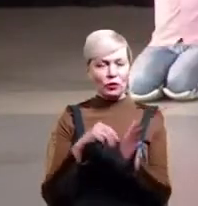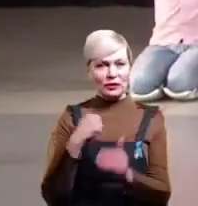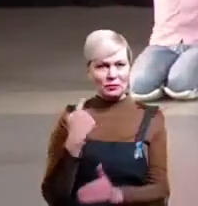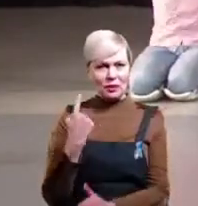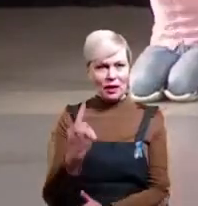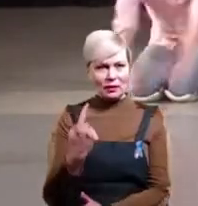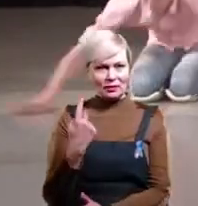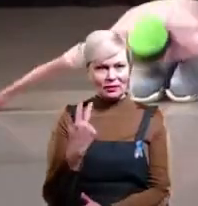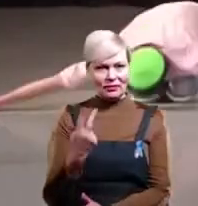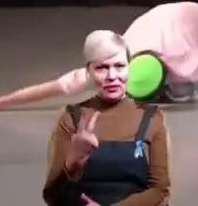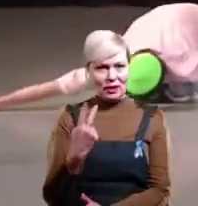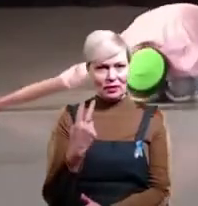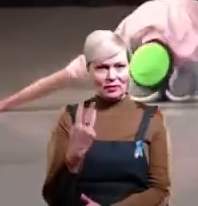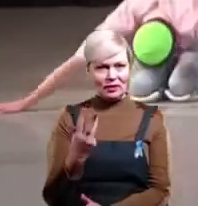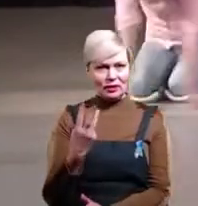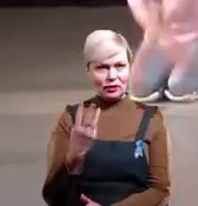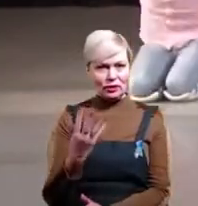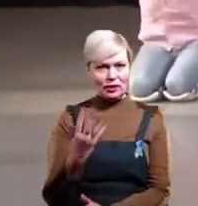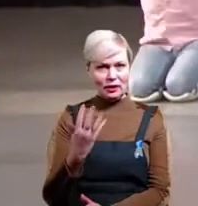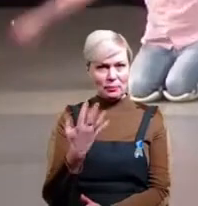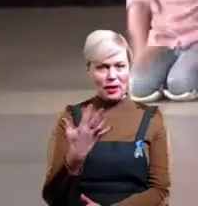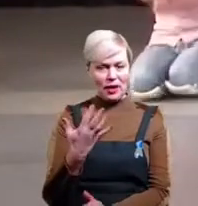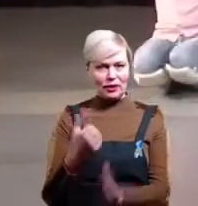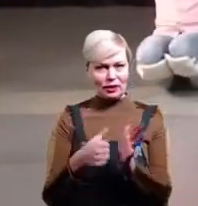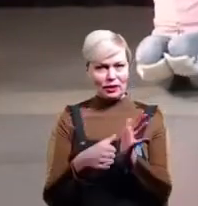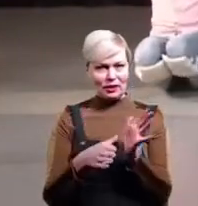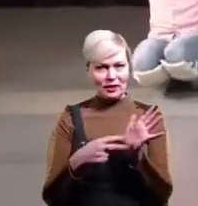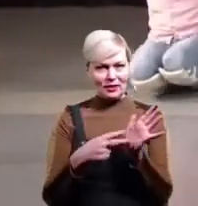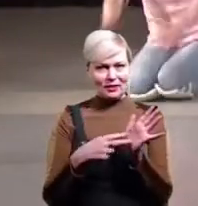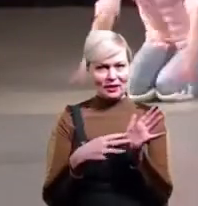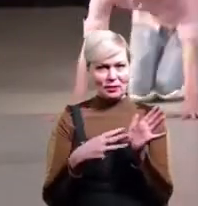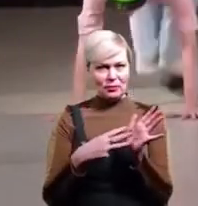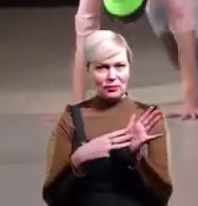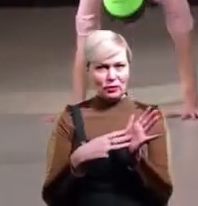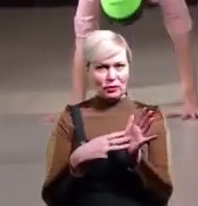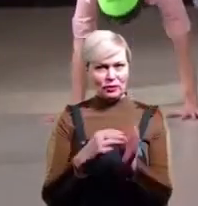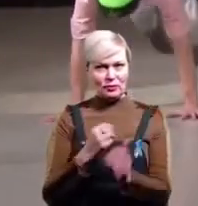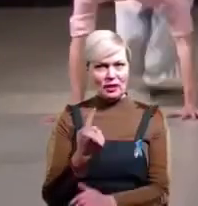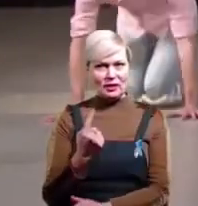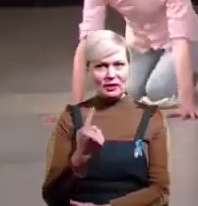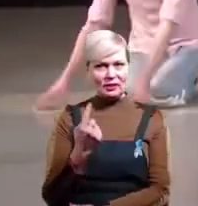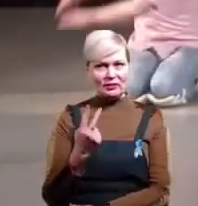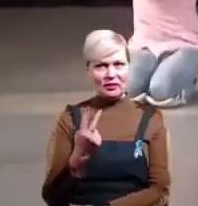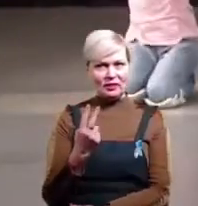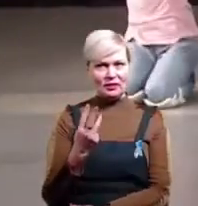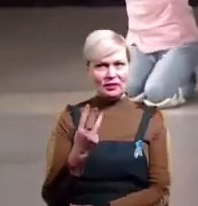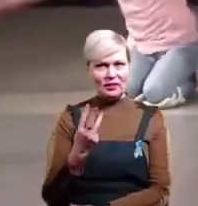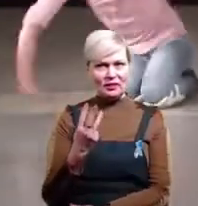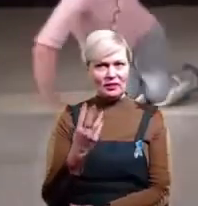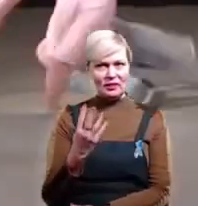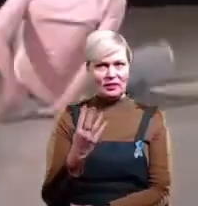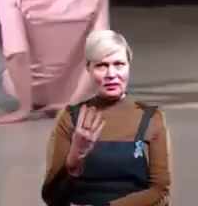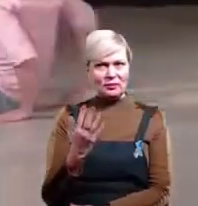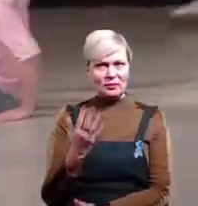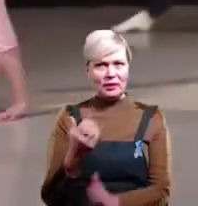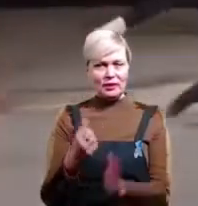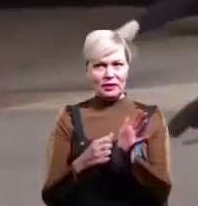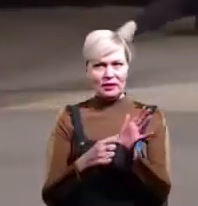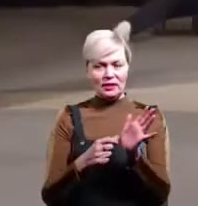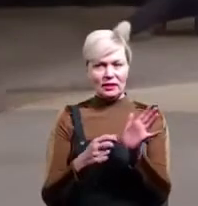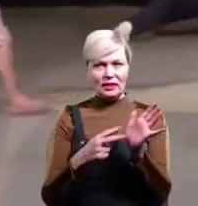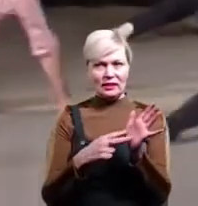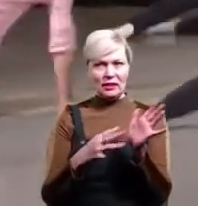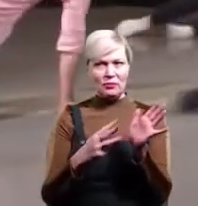5, 6, 7, 8. Раз, два, три, четыре и пять, шесть,